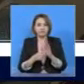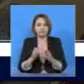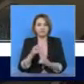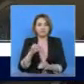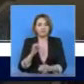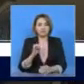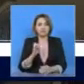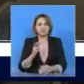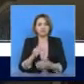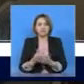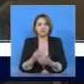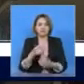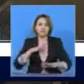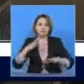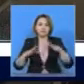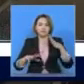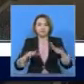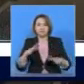релаксации, маленькой разминки,